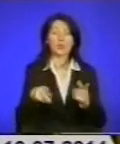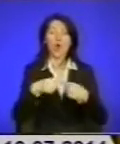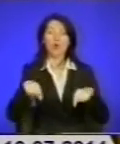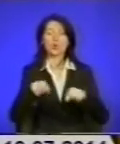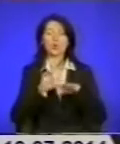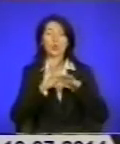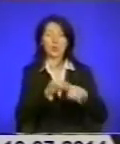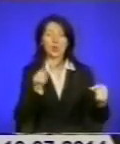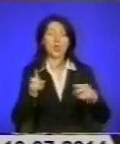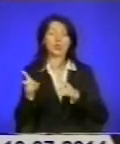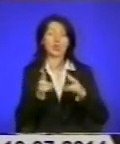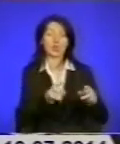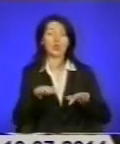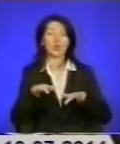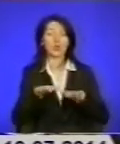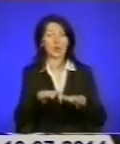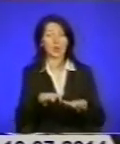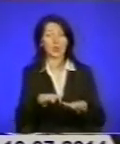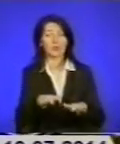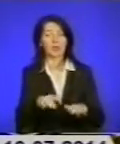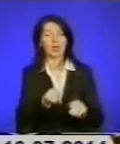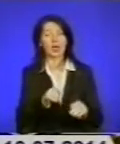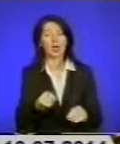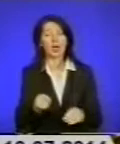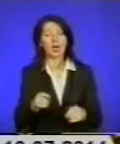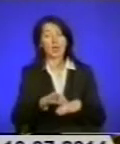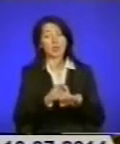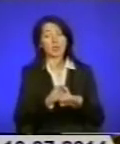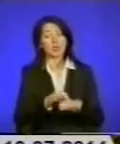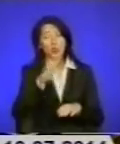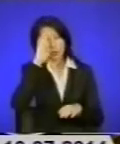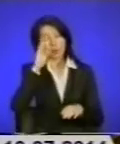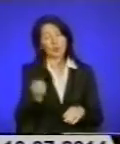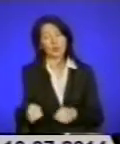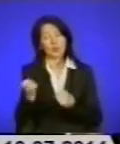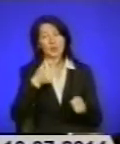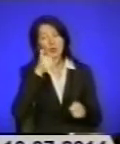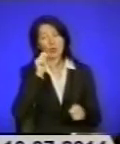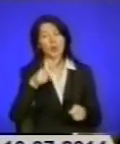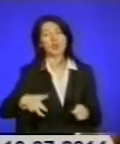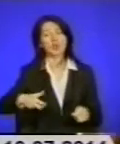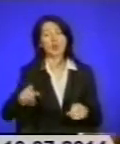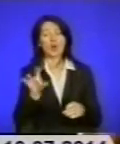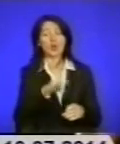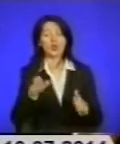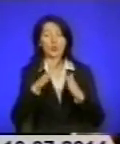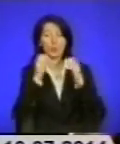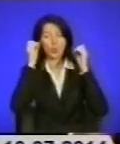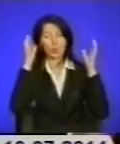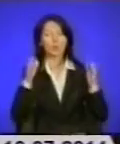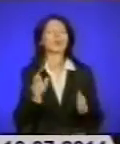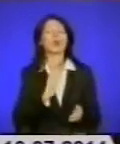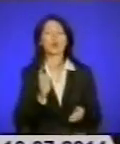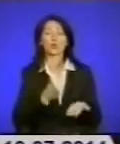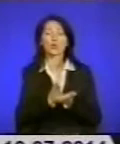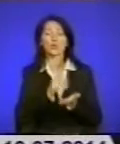проведення антитерористичної операції. Тіло бійця привезли вчора. У Заліщицькому районному будинку культури відбулась панахида.